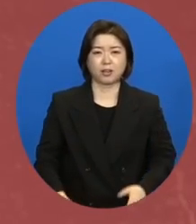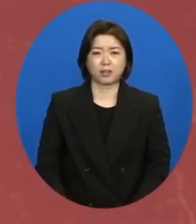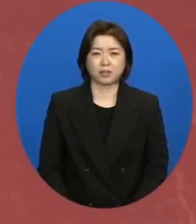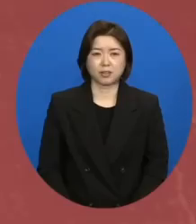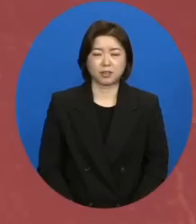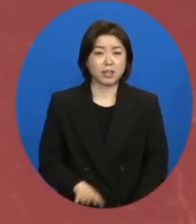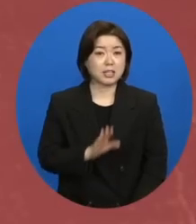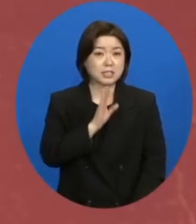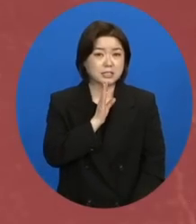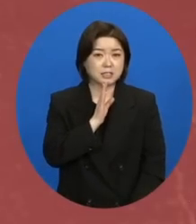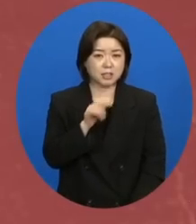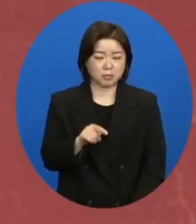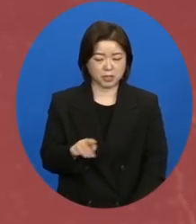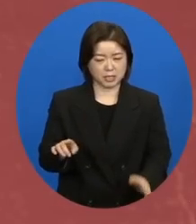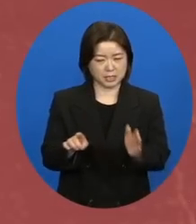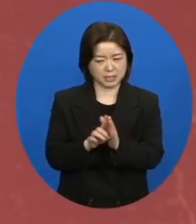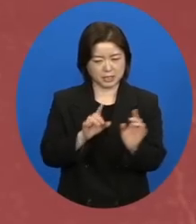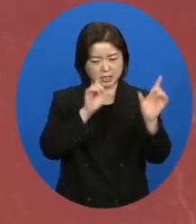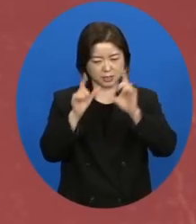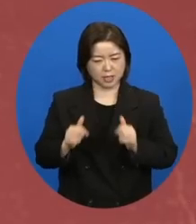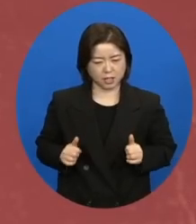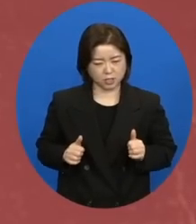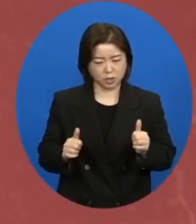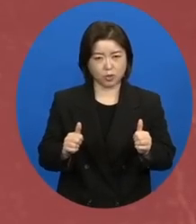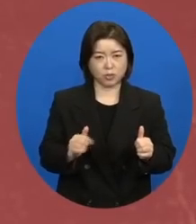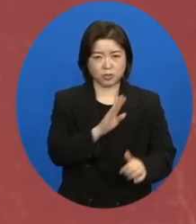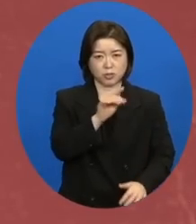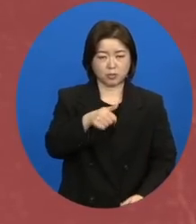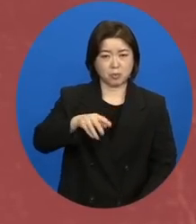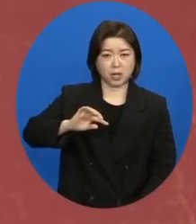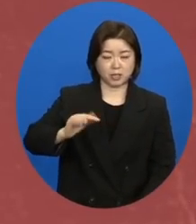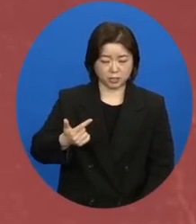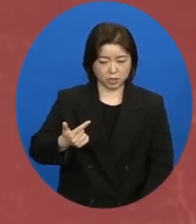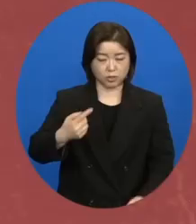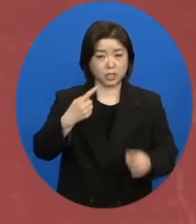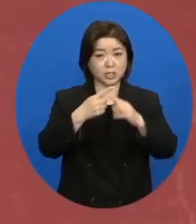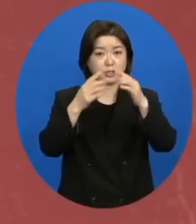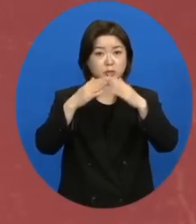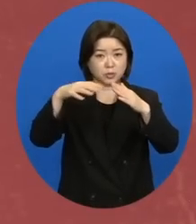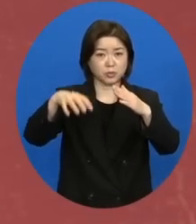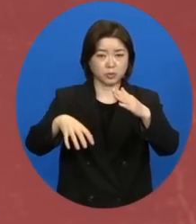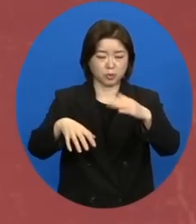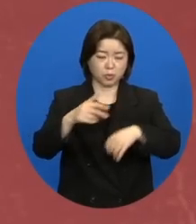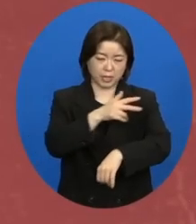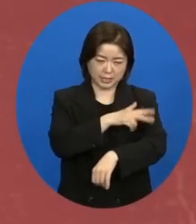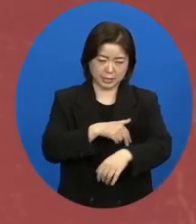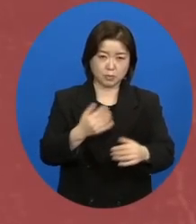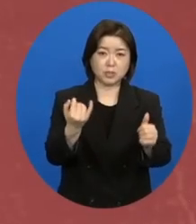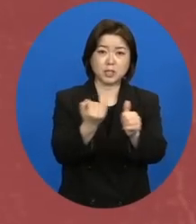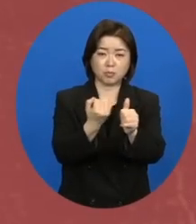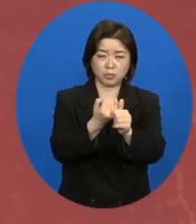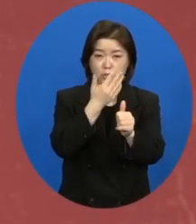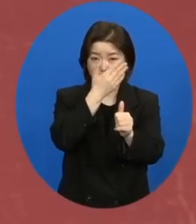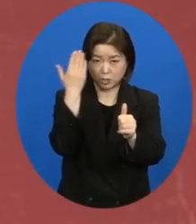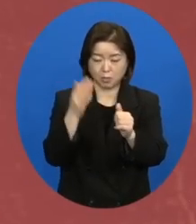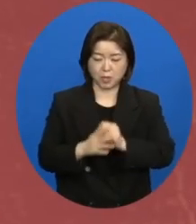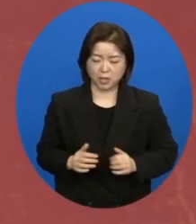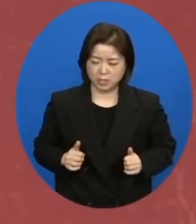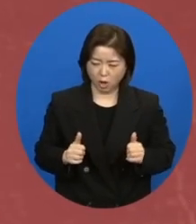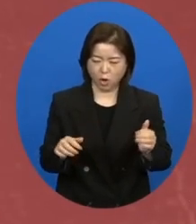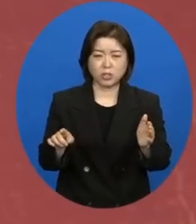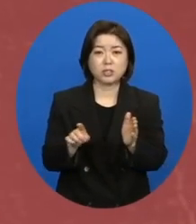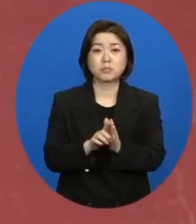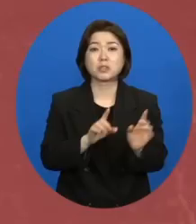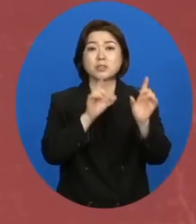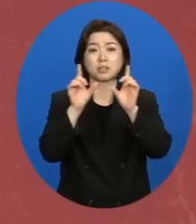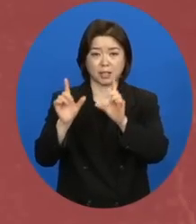참 이 신앙생활 열심히 하는 박천의 교회에 집사님 부부가 젊은 부부가 열심히 신앙생활